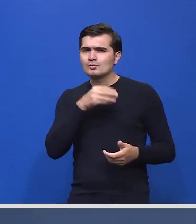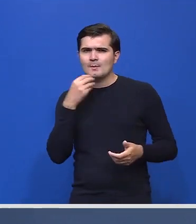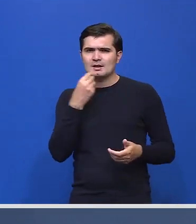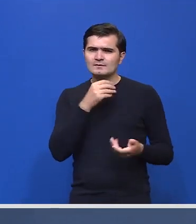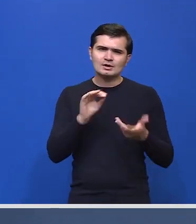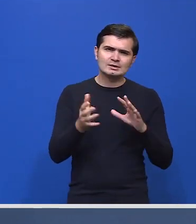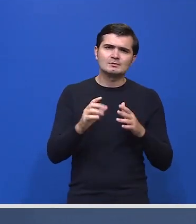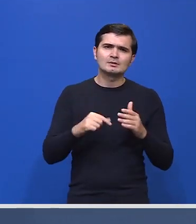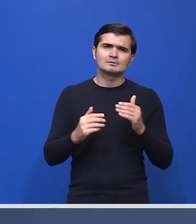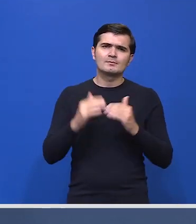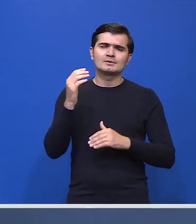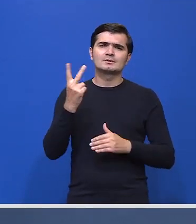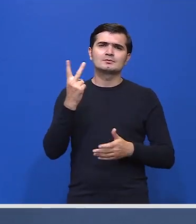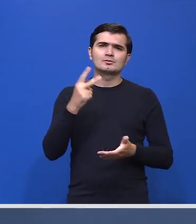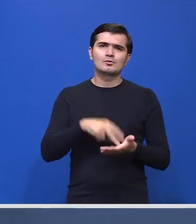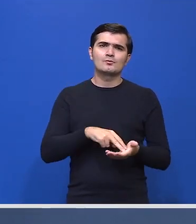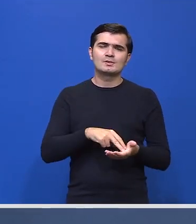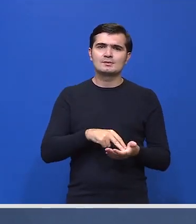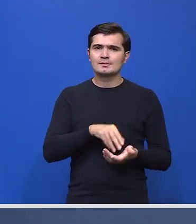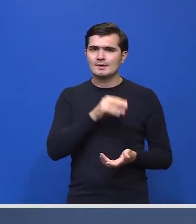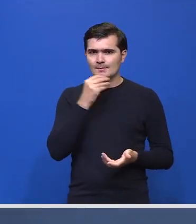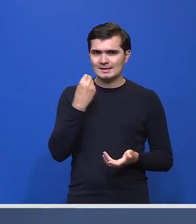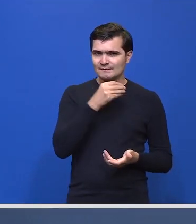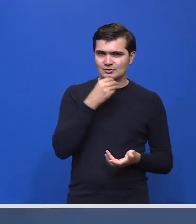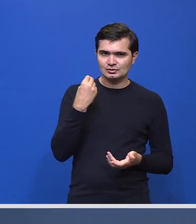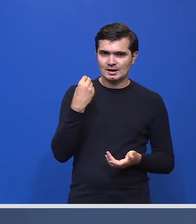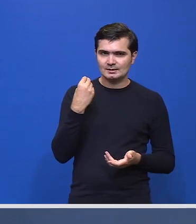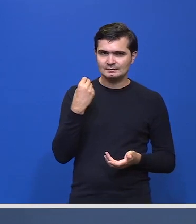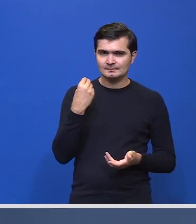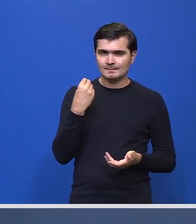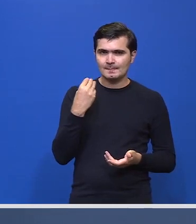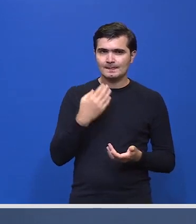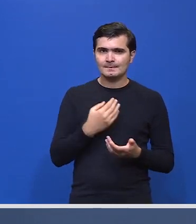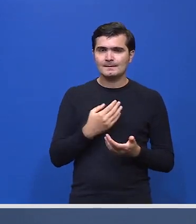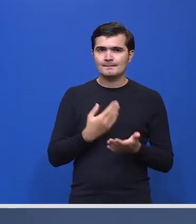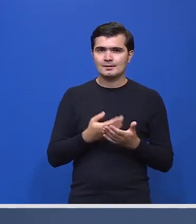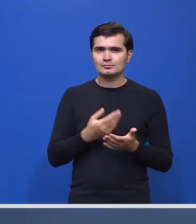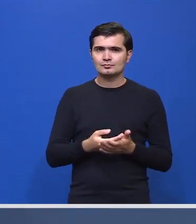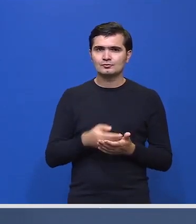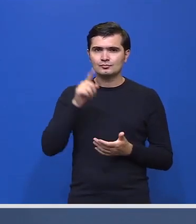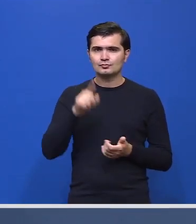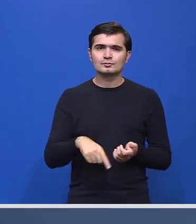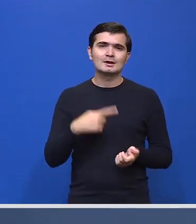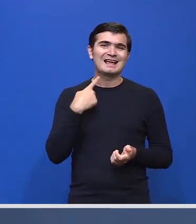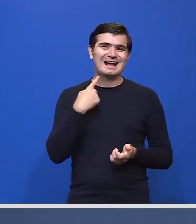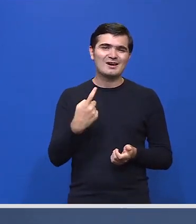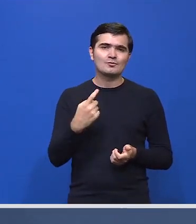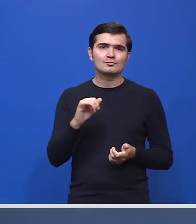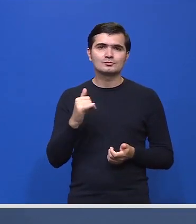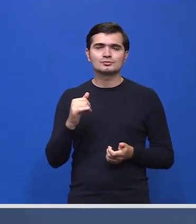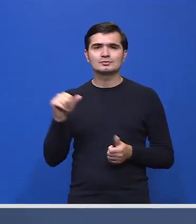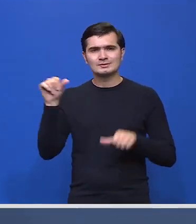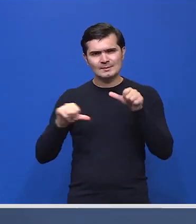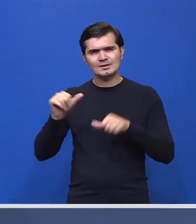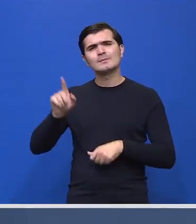estimați este de peste 2.000 de beneficiari. În cursul lunilor august și septembrie